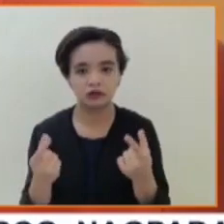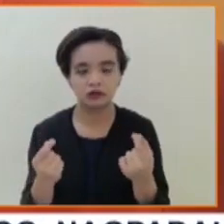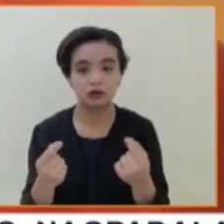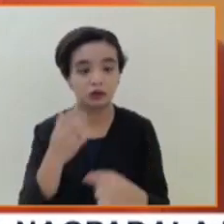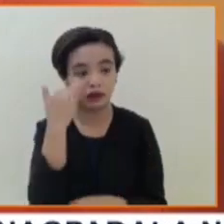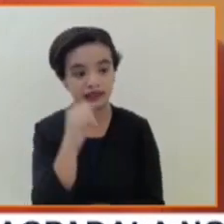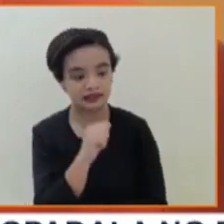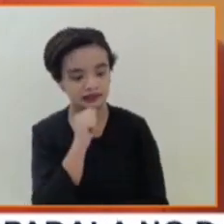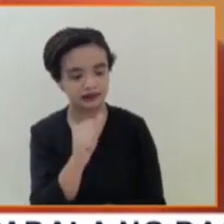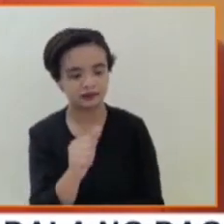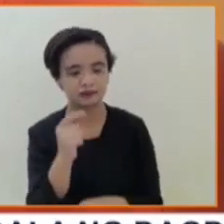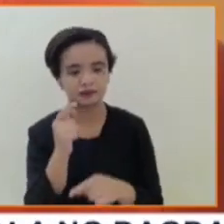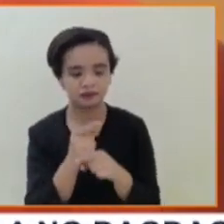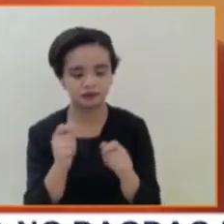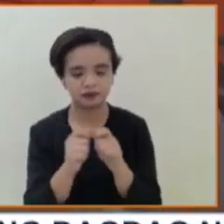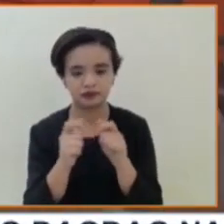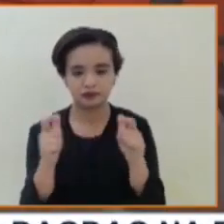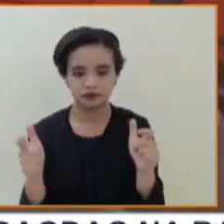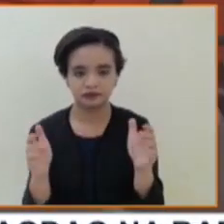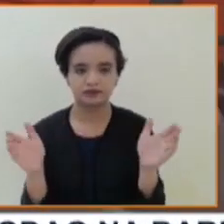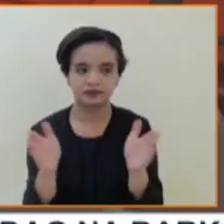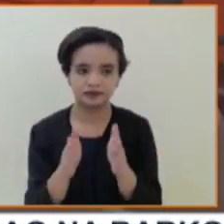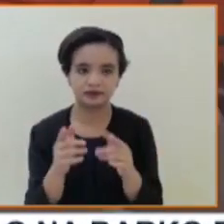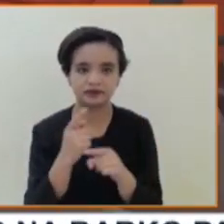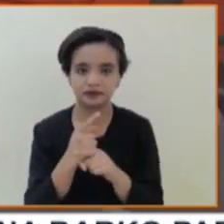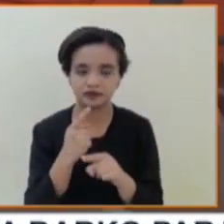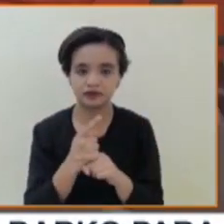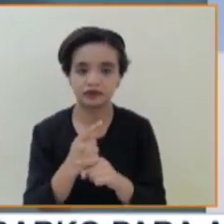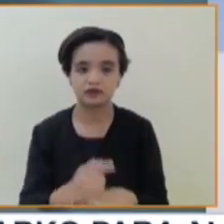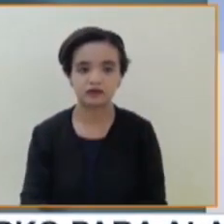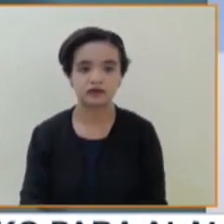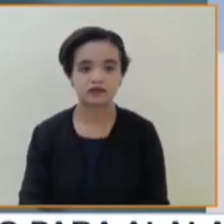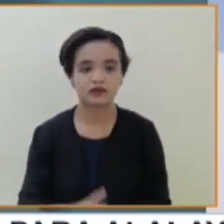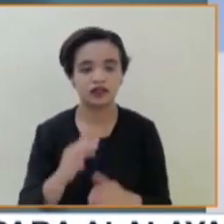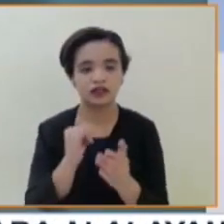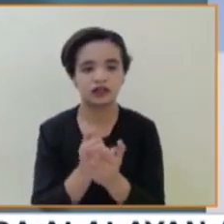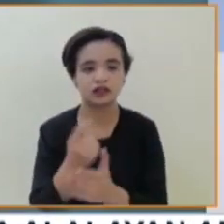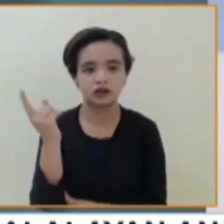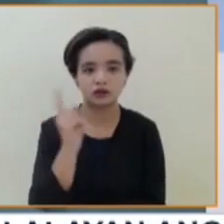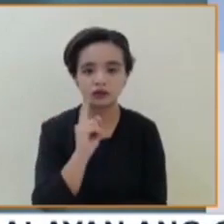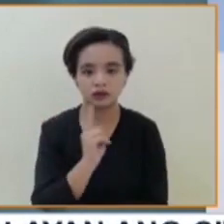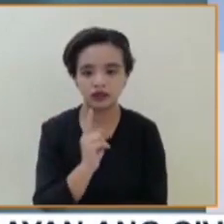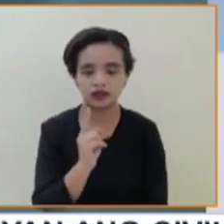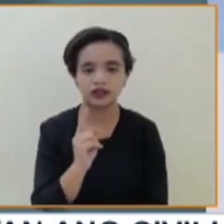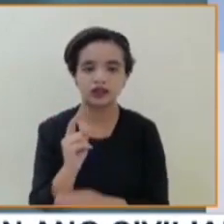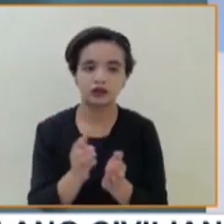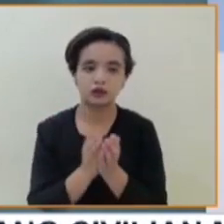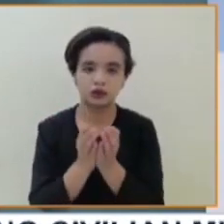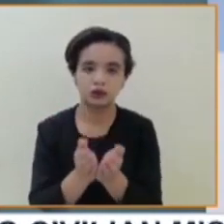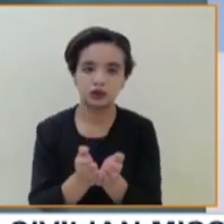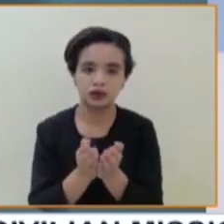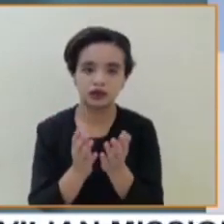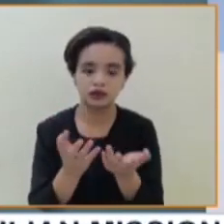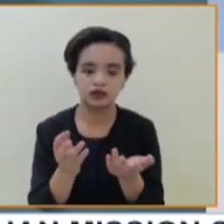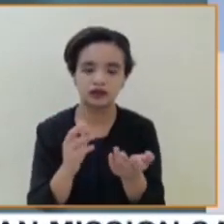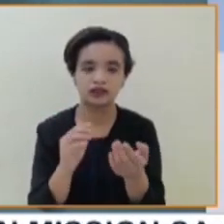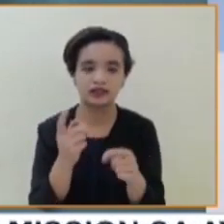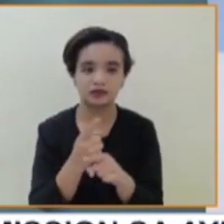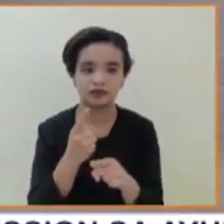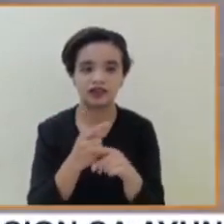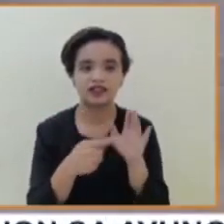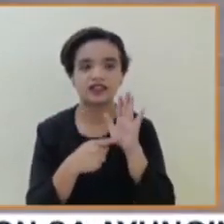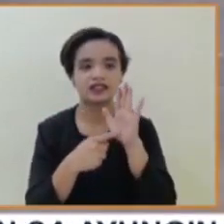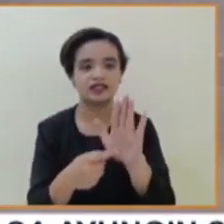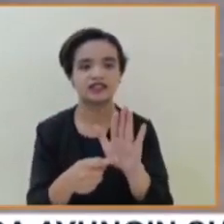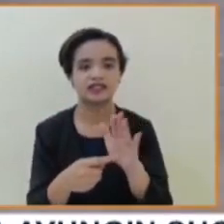lungsod natin na maliit, hindi ba? Itong mga gusto mga miniature na mga vessels naman, aeroplano, di ba? No? Something to look forward. Sabi ko nga